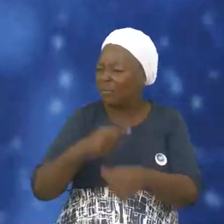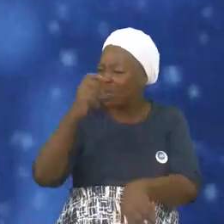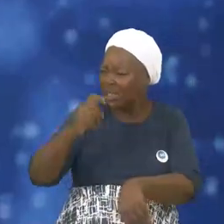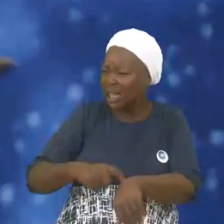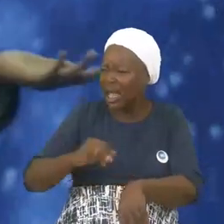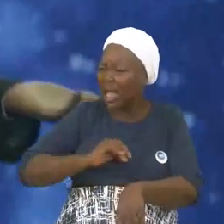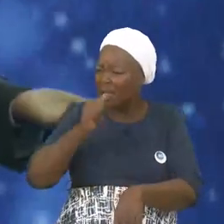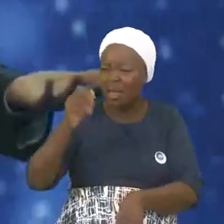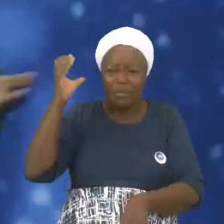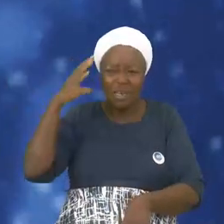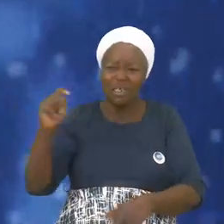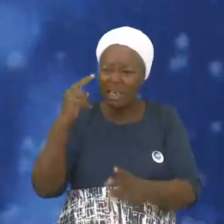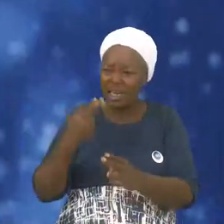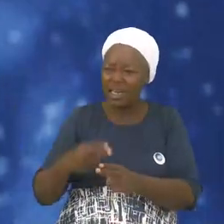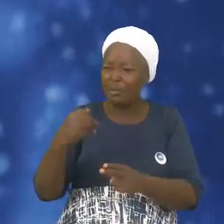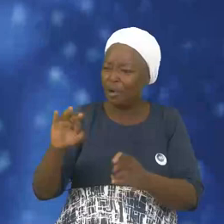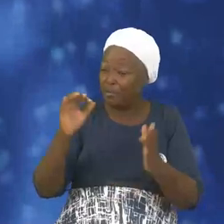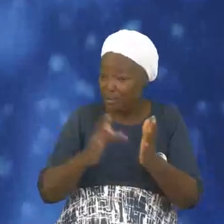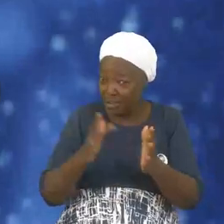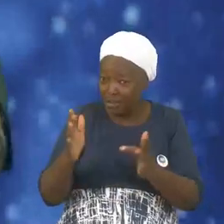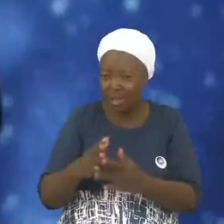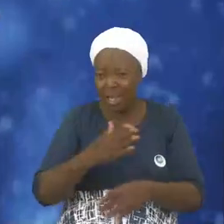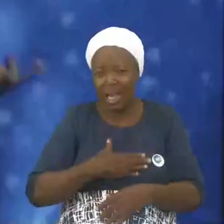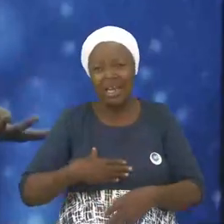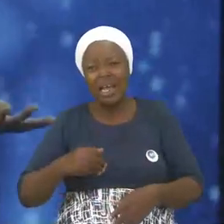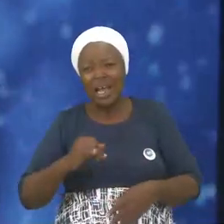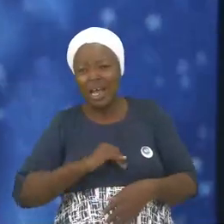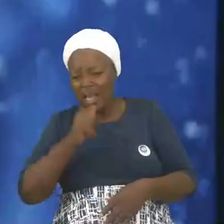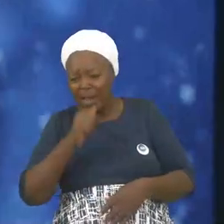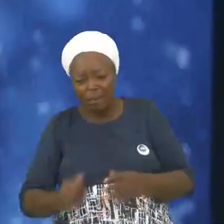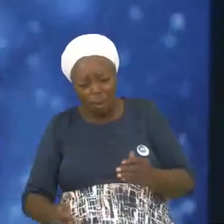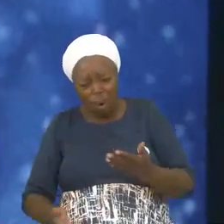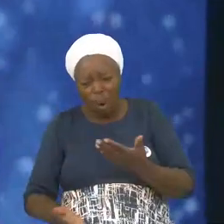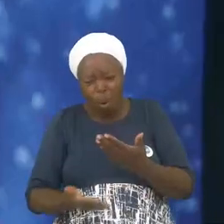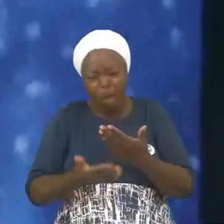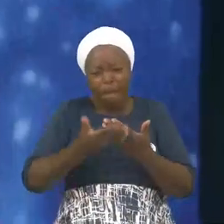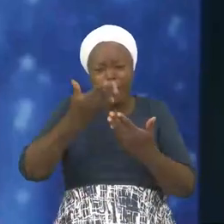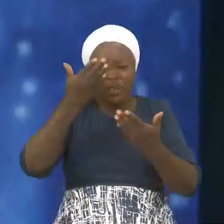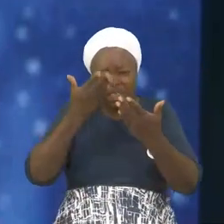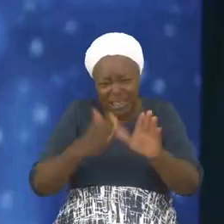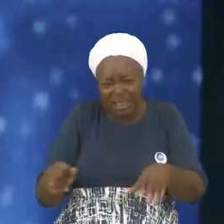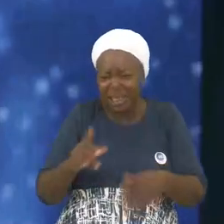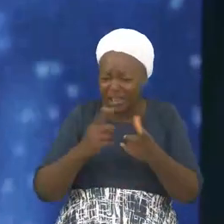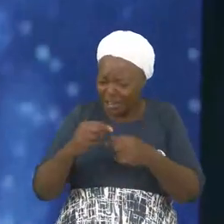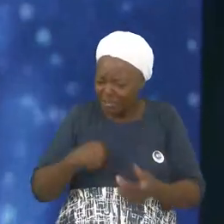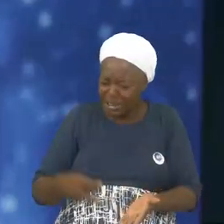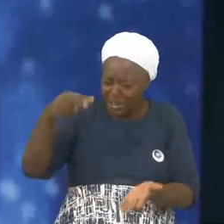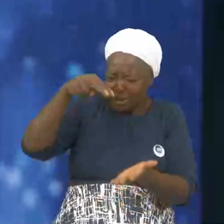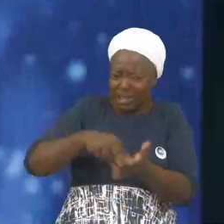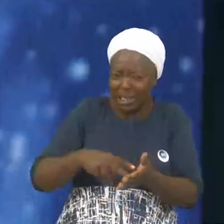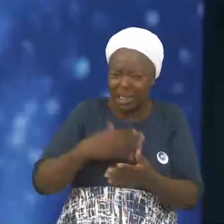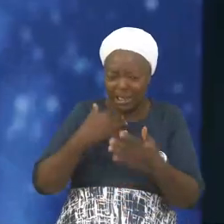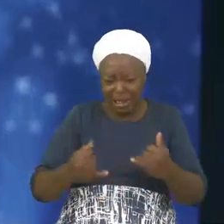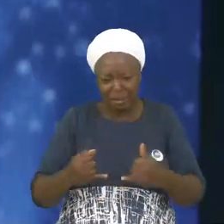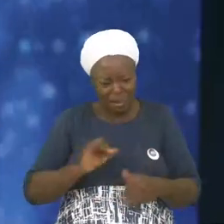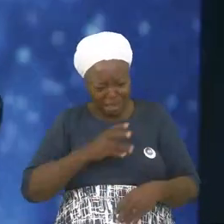la première fois que j'entends parler du nom de Jésus. Et maintenant, j'étais sur le point de mourir. Et je